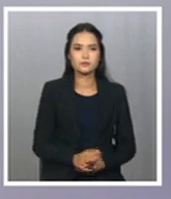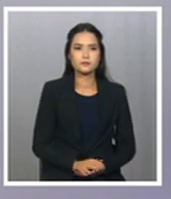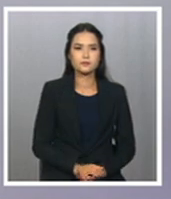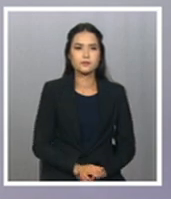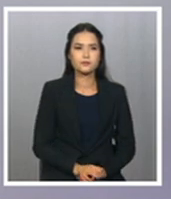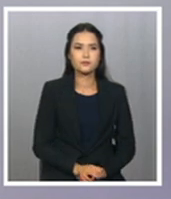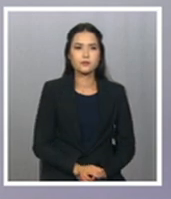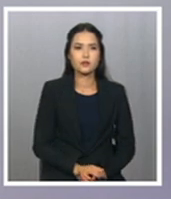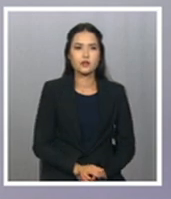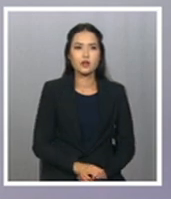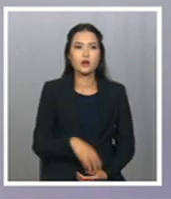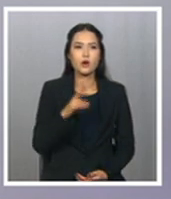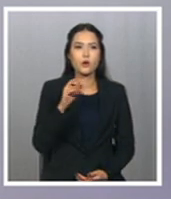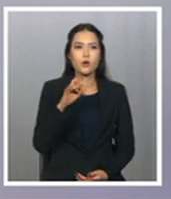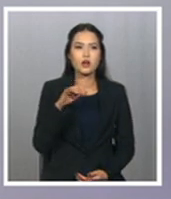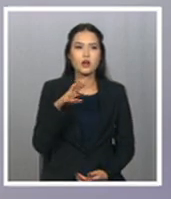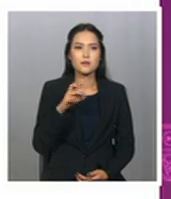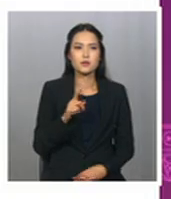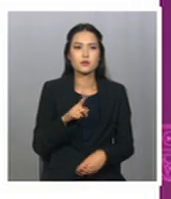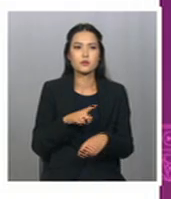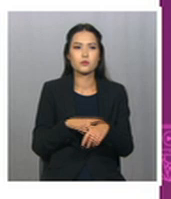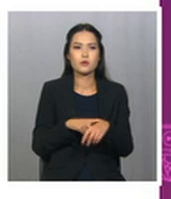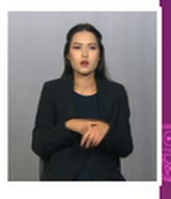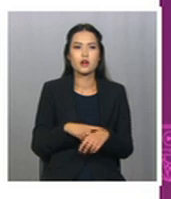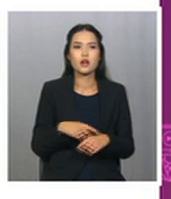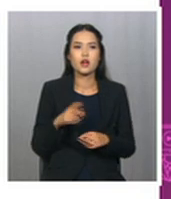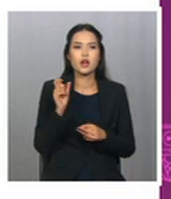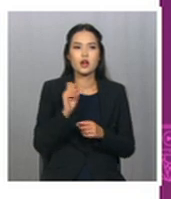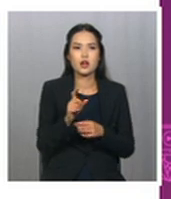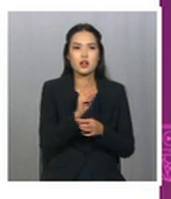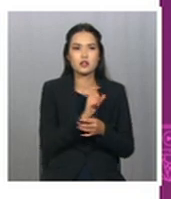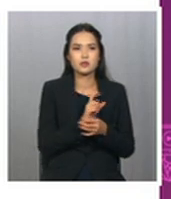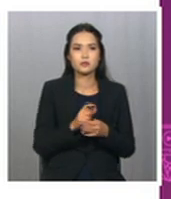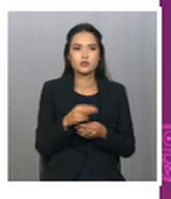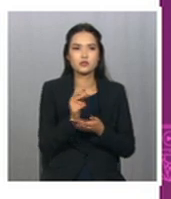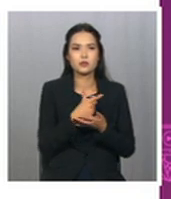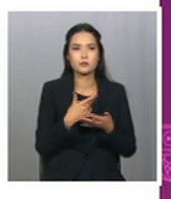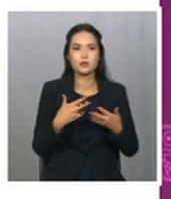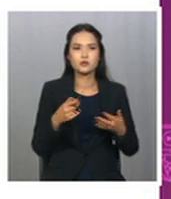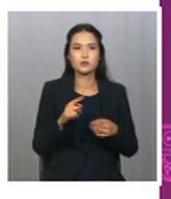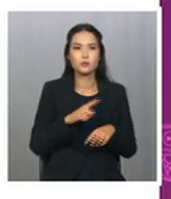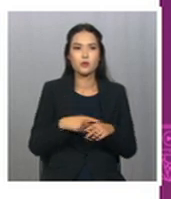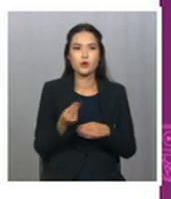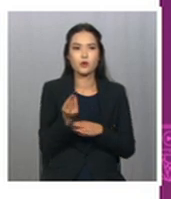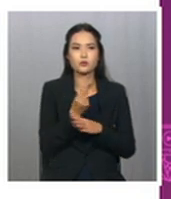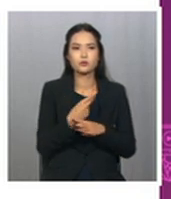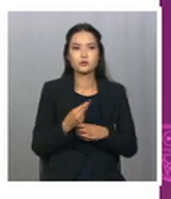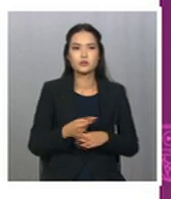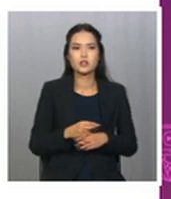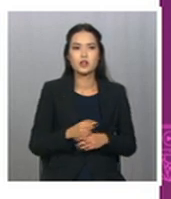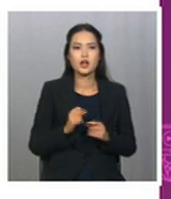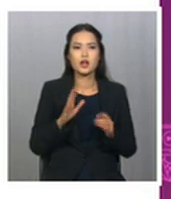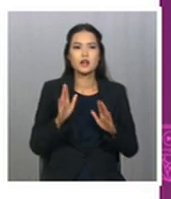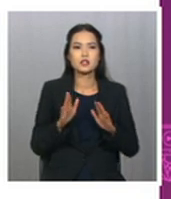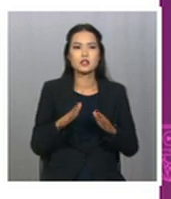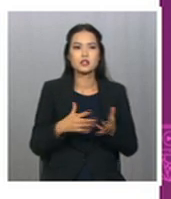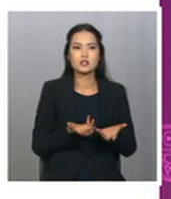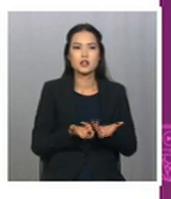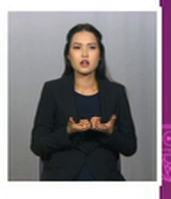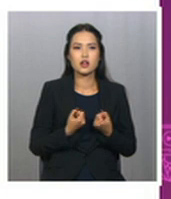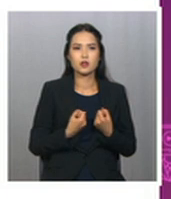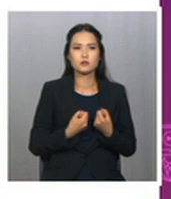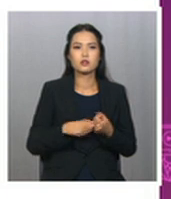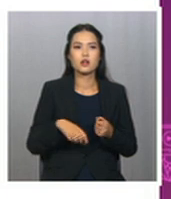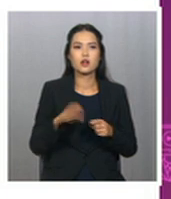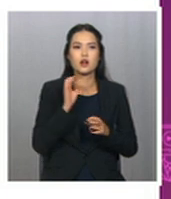Көркемдік уақыт ол әдебиет шығармасындағы уақыттың суреттелуі. Зейінге алыну,